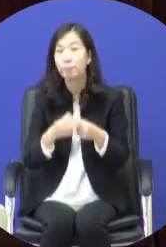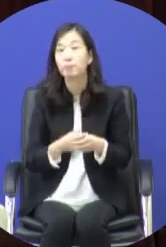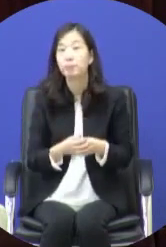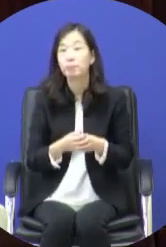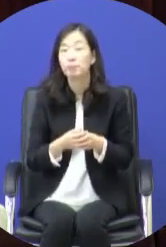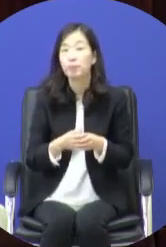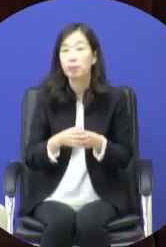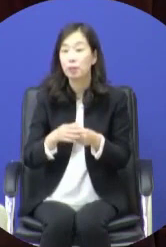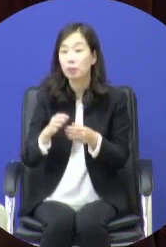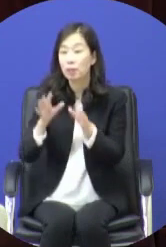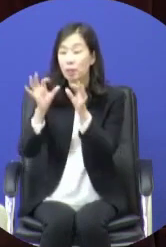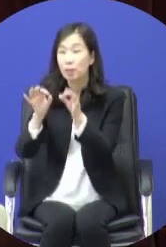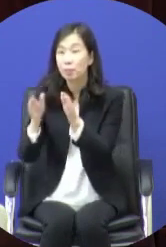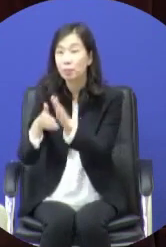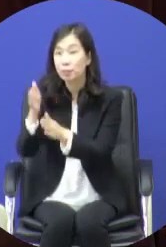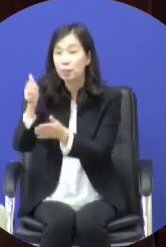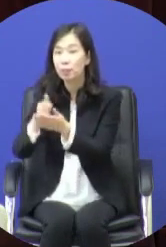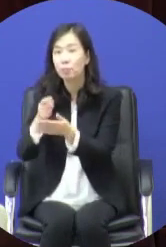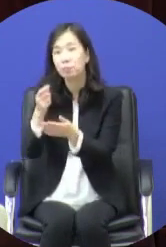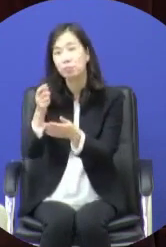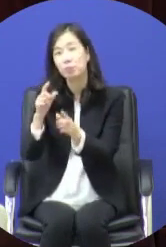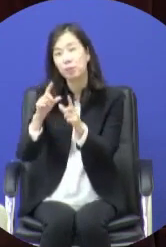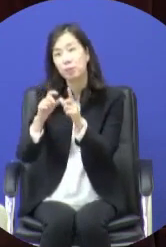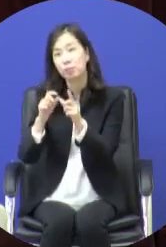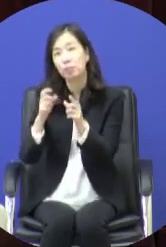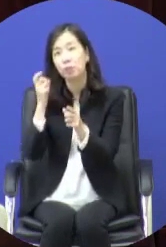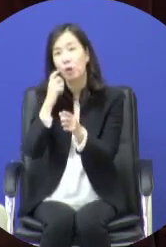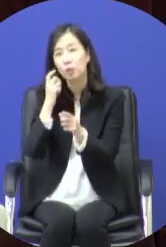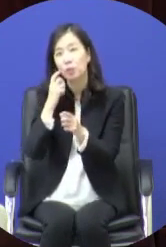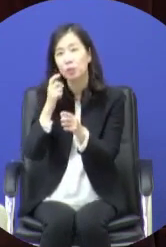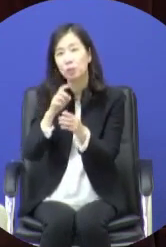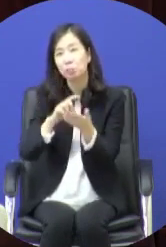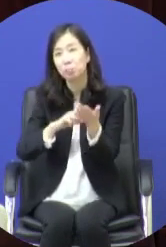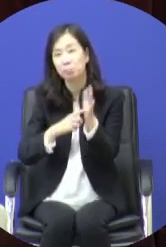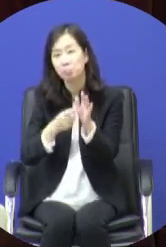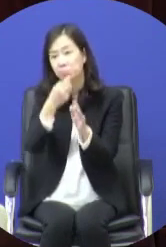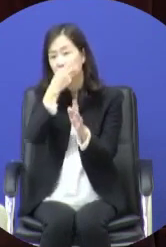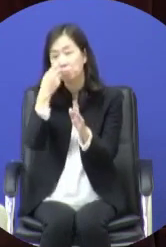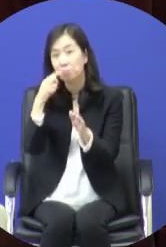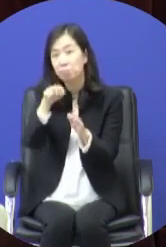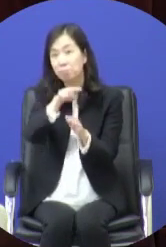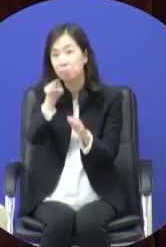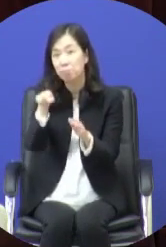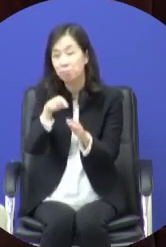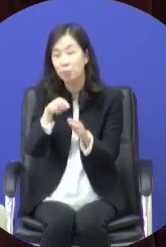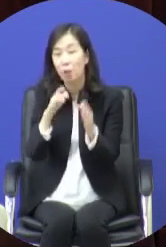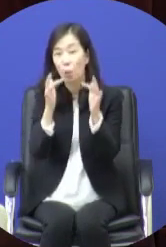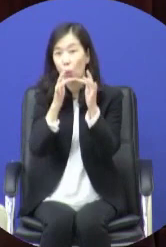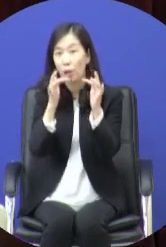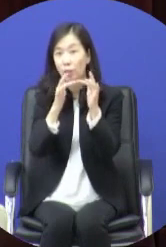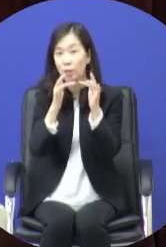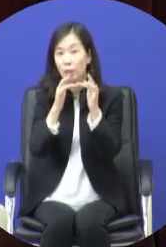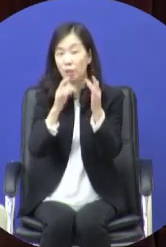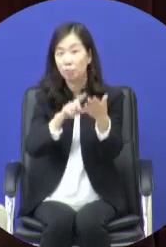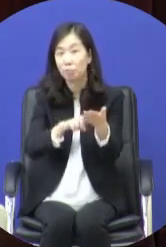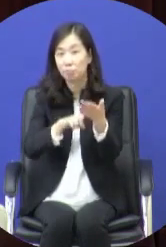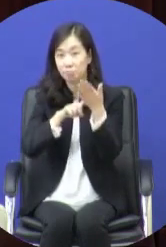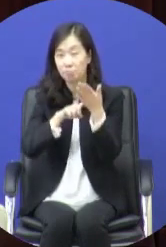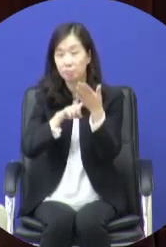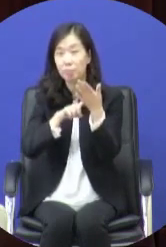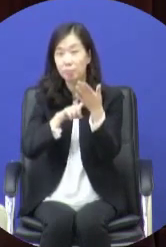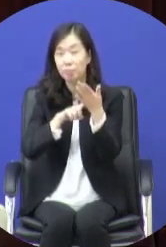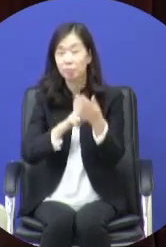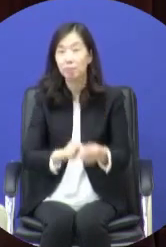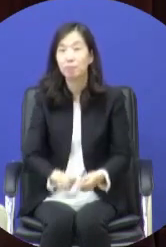김 시장의 해명이 일부 거짓임을 드러내는 핵심 증거가 온라인상에 버젓이 올라와